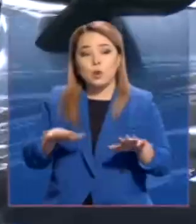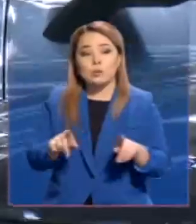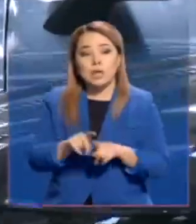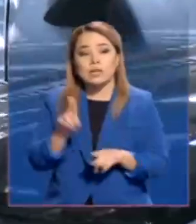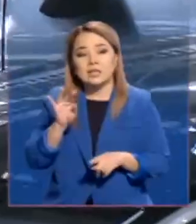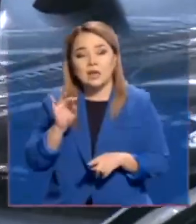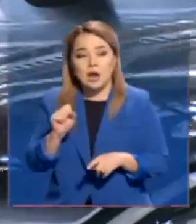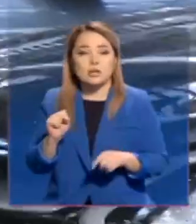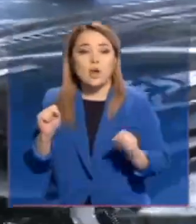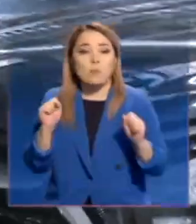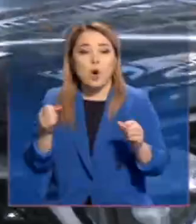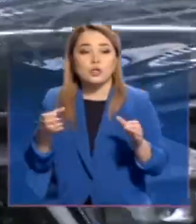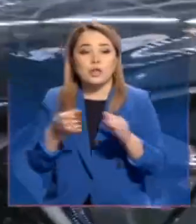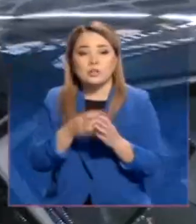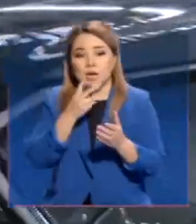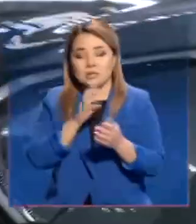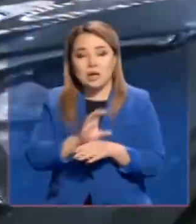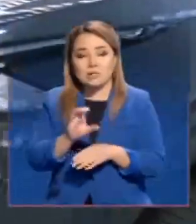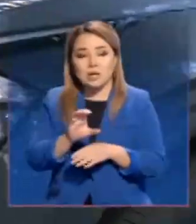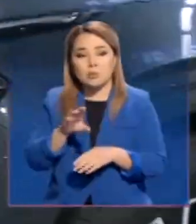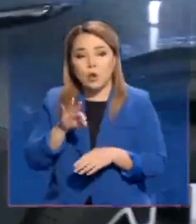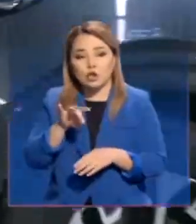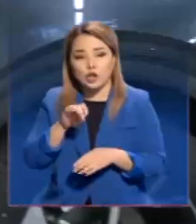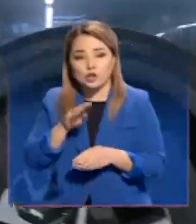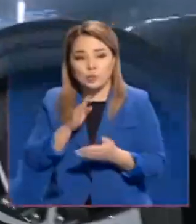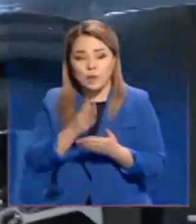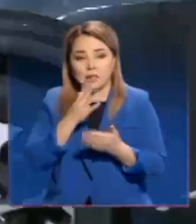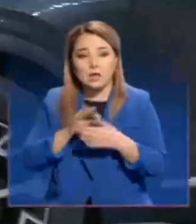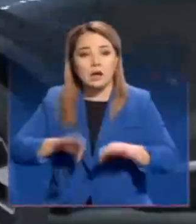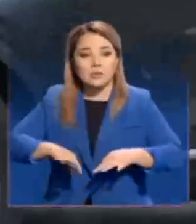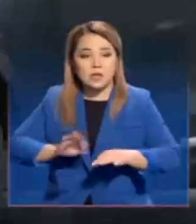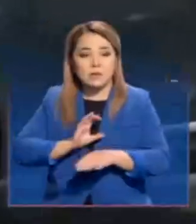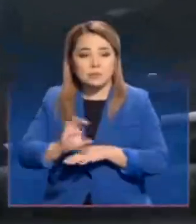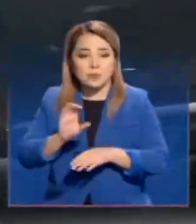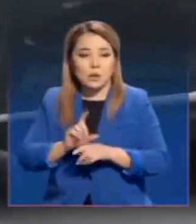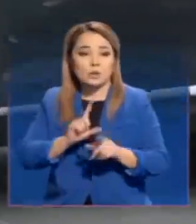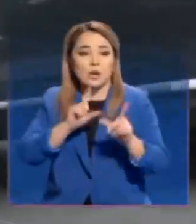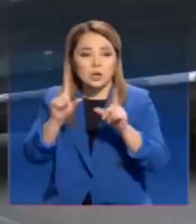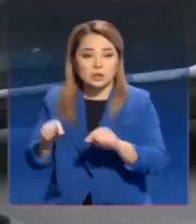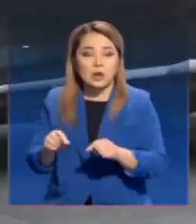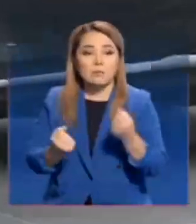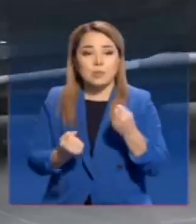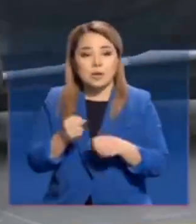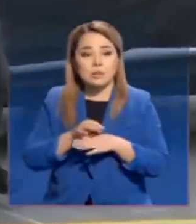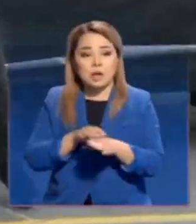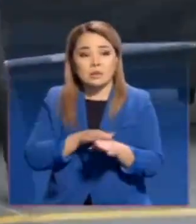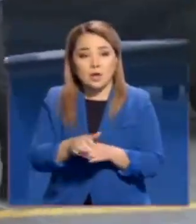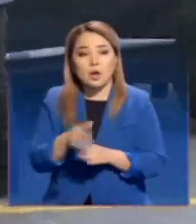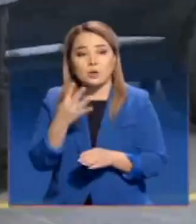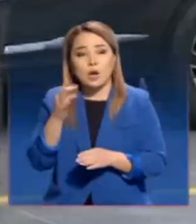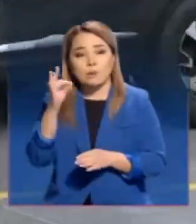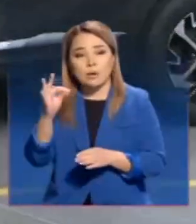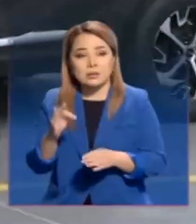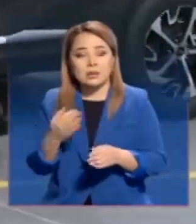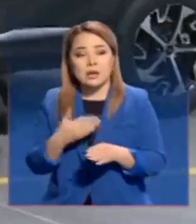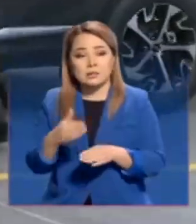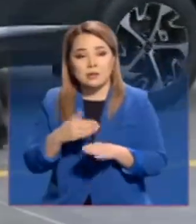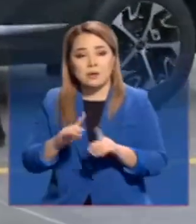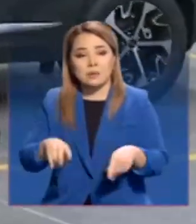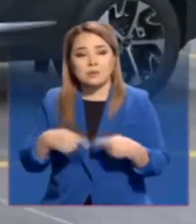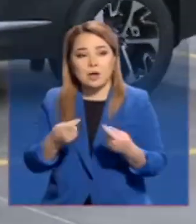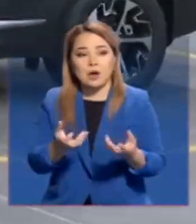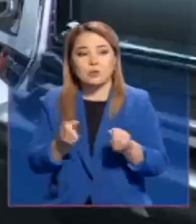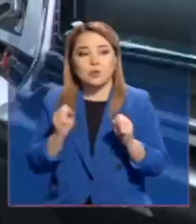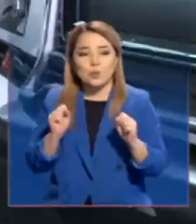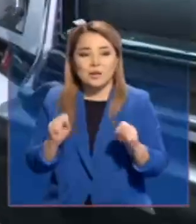Kia Sportage көлігі шыға бастайды. Еліміздің автосалондарына жол тартатын кроссоверді әрине 4% автонесемен